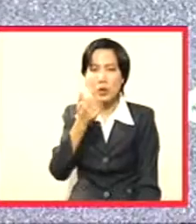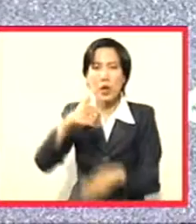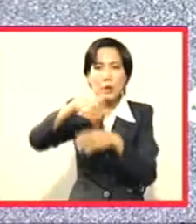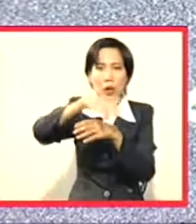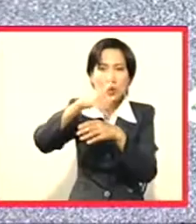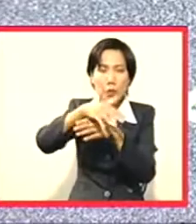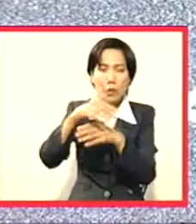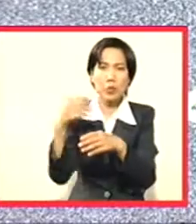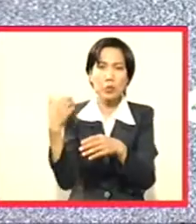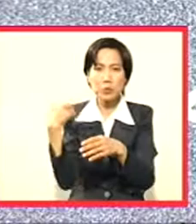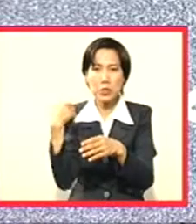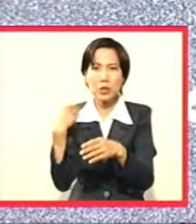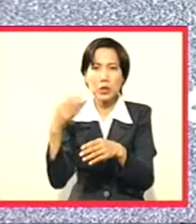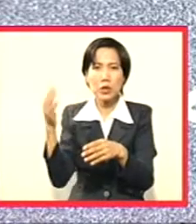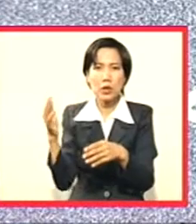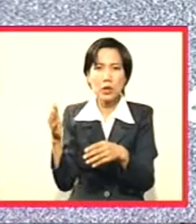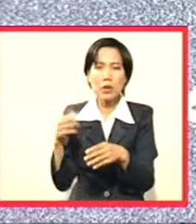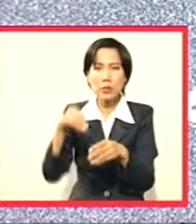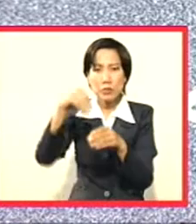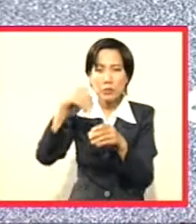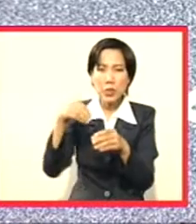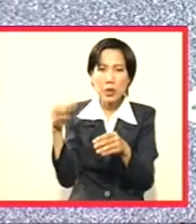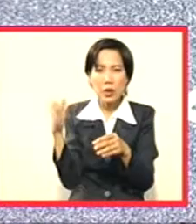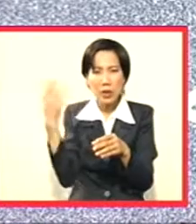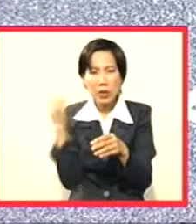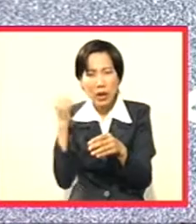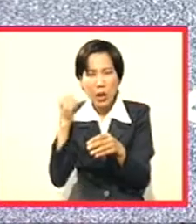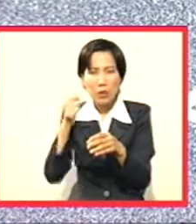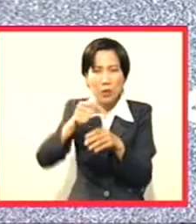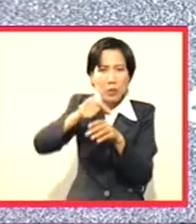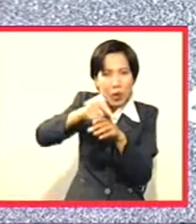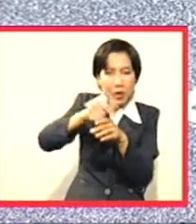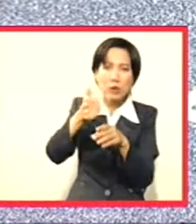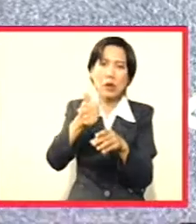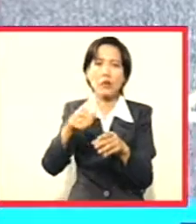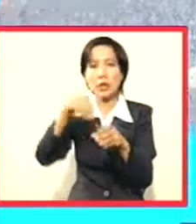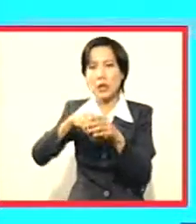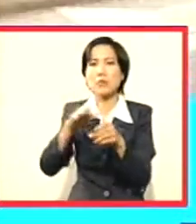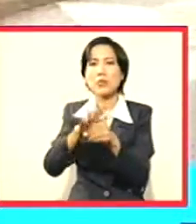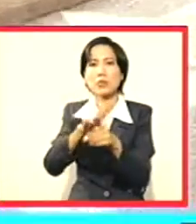คารจะมีการขยายตัวมากกว่าพื้นภายในอาคารนั่นเอง